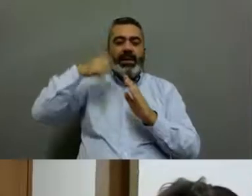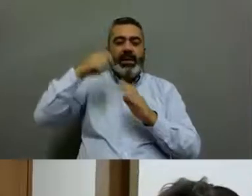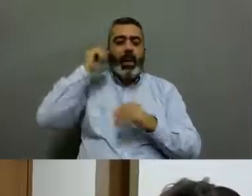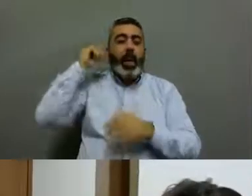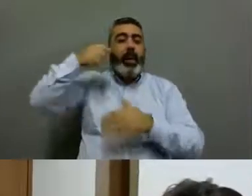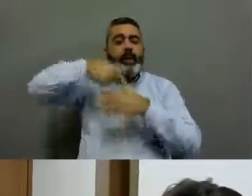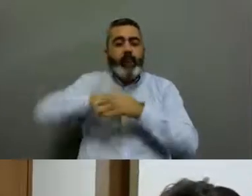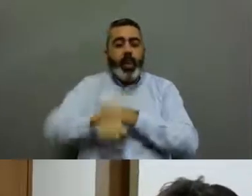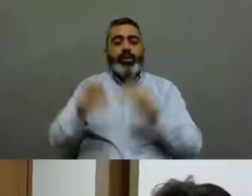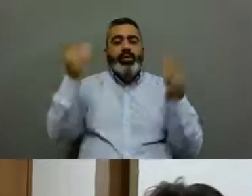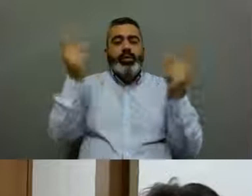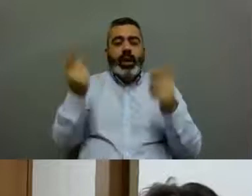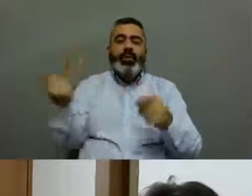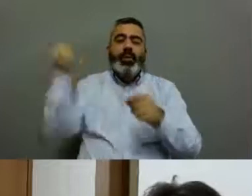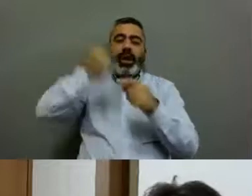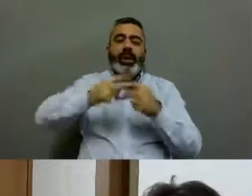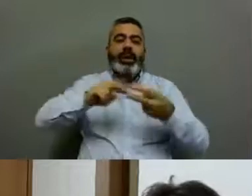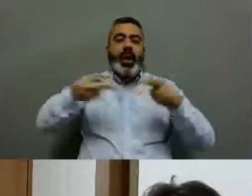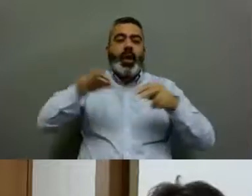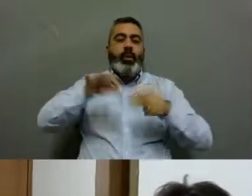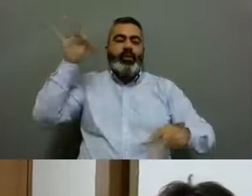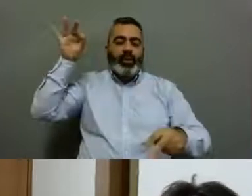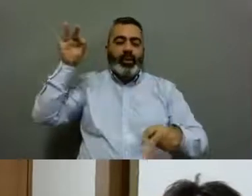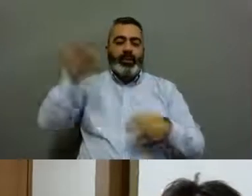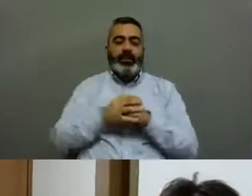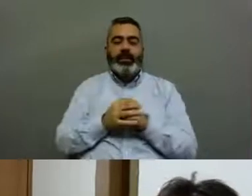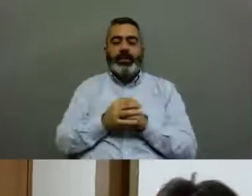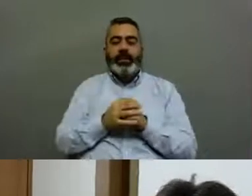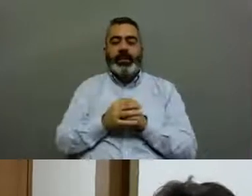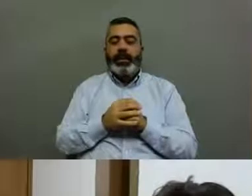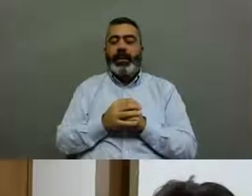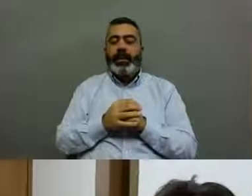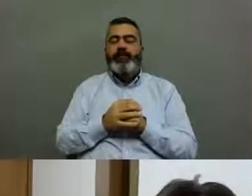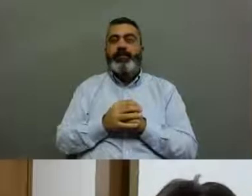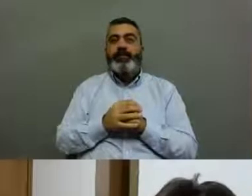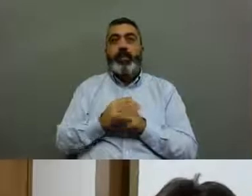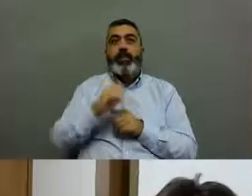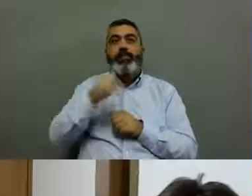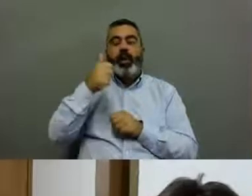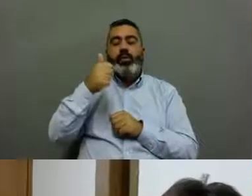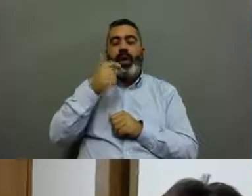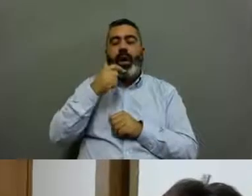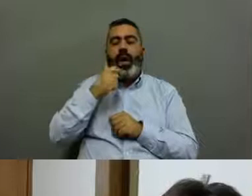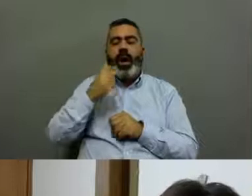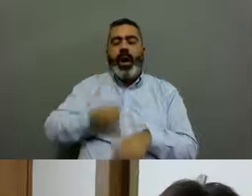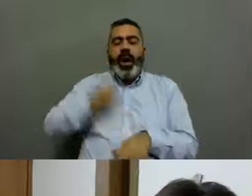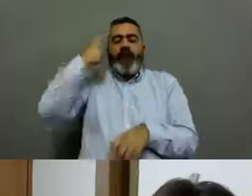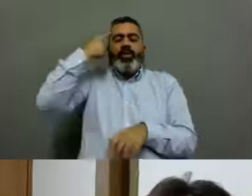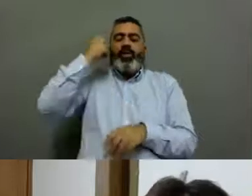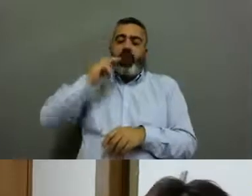to Dance with an Extra Chromosome». Αυτή είναι η πρώτη έτσι αυθόρμητη